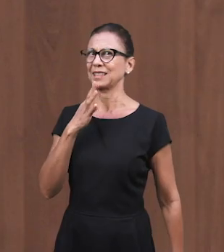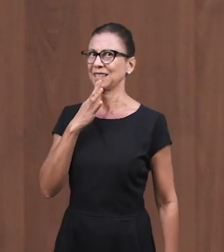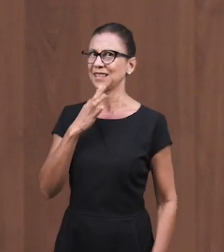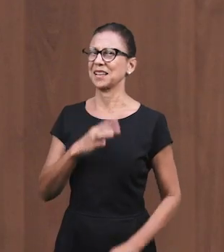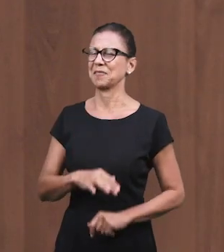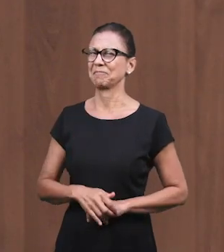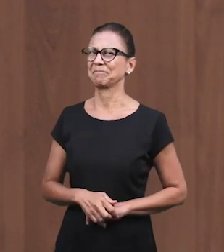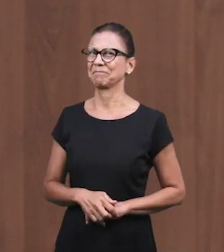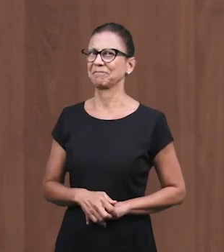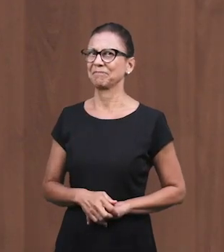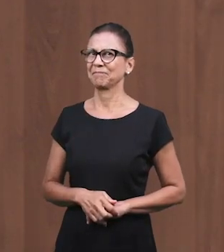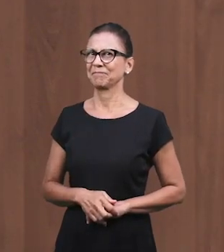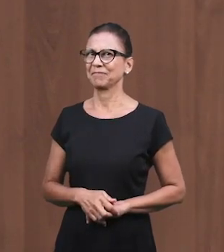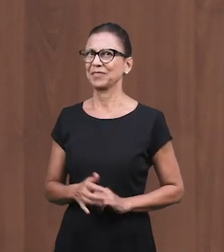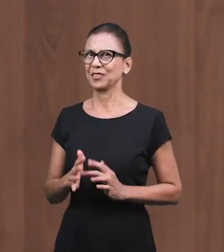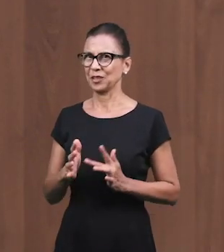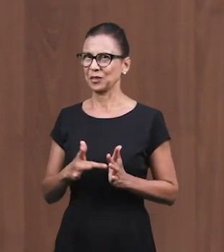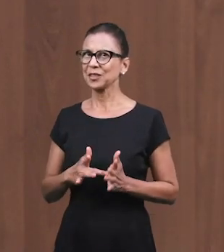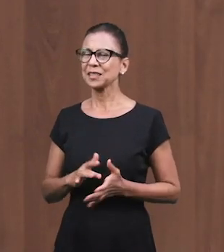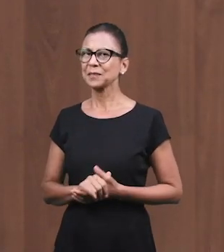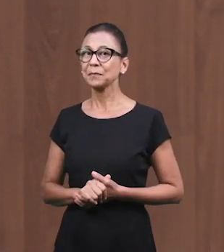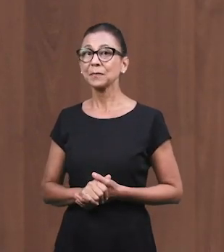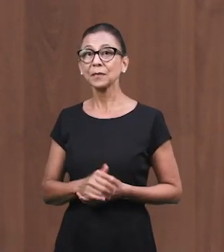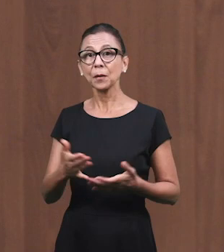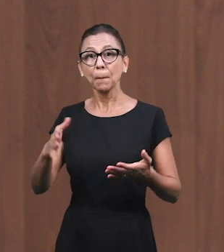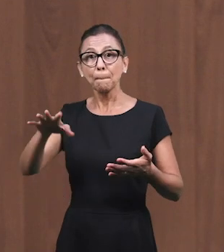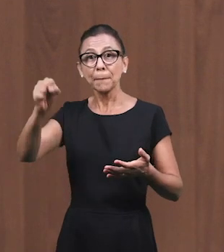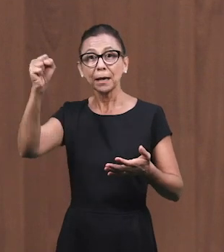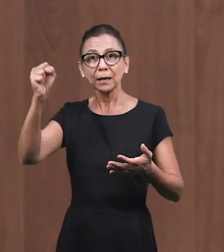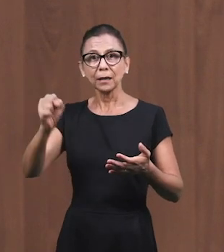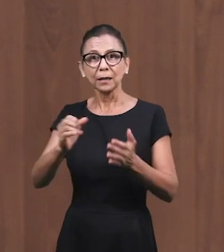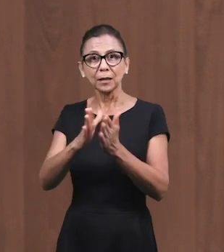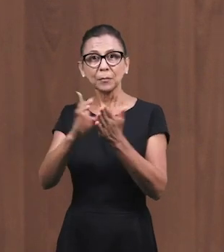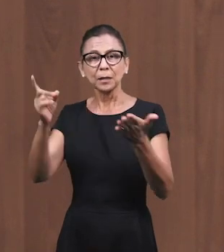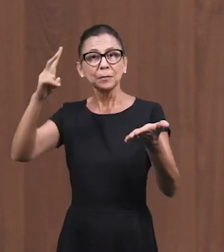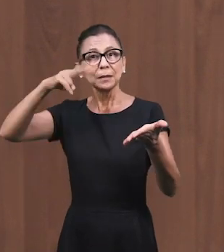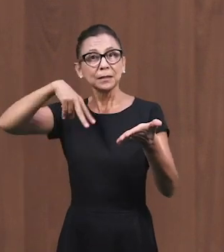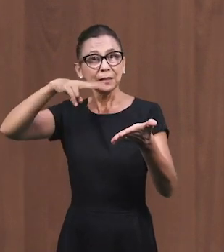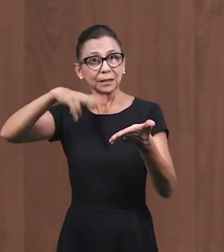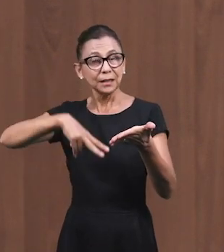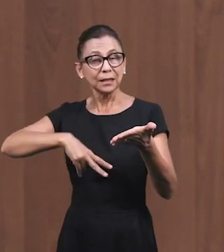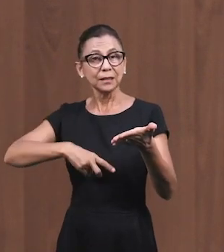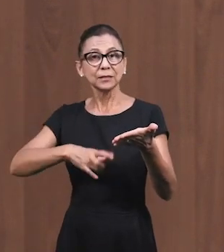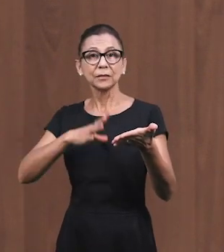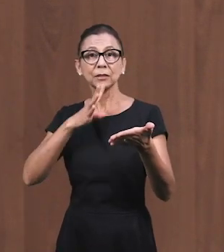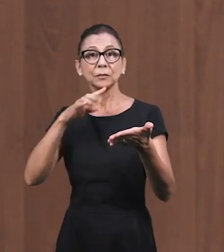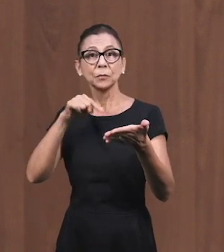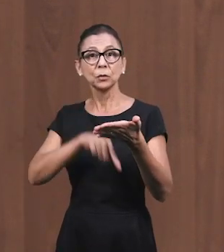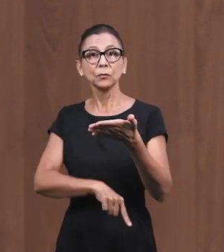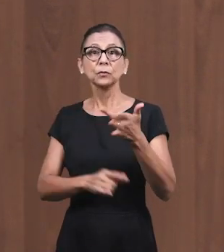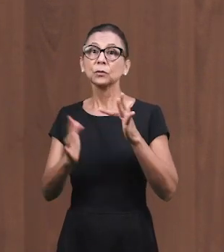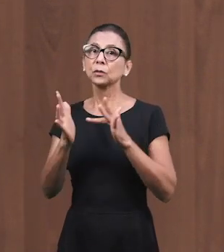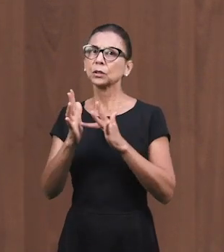Jésus, lisez la parole de Dieu. Vous allez connaître profondément le Seigneur